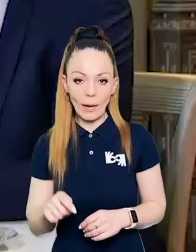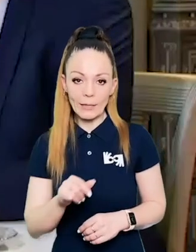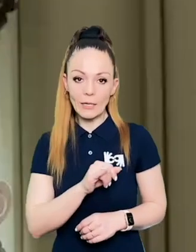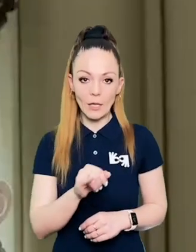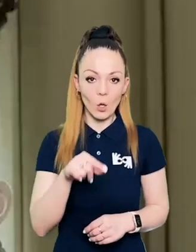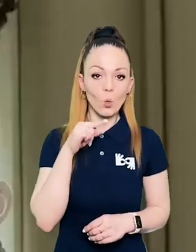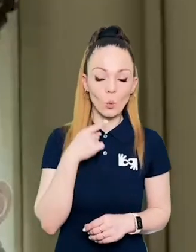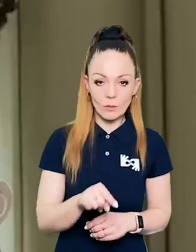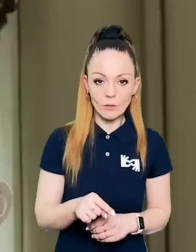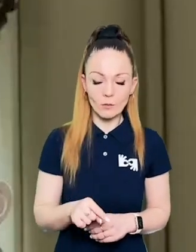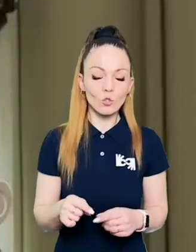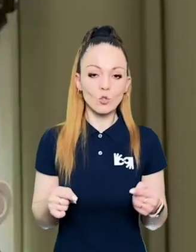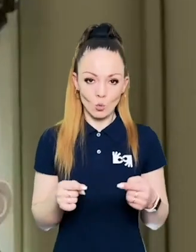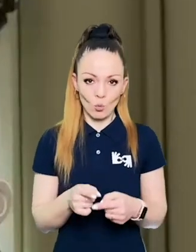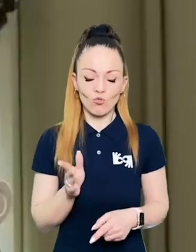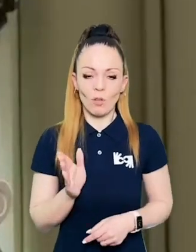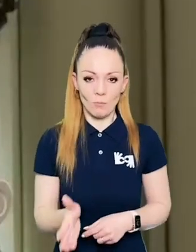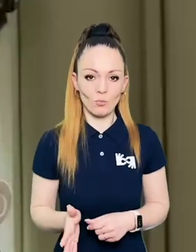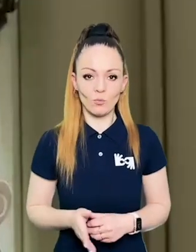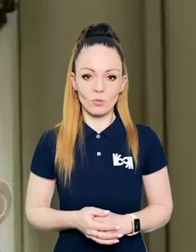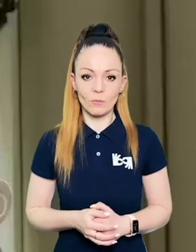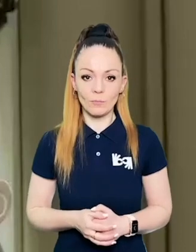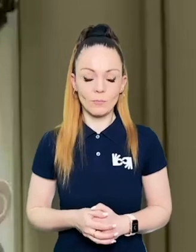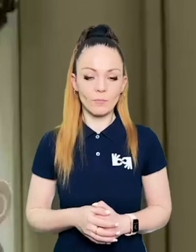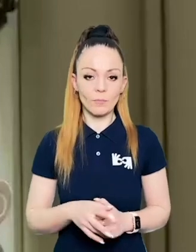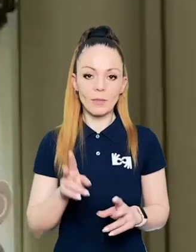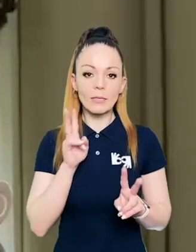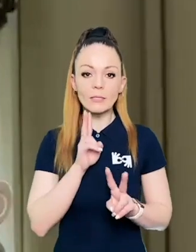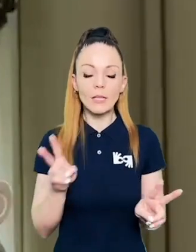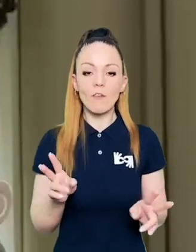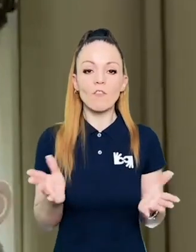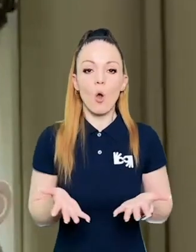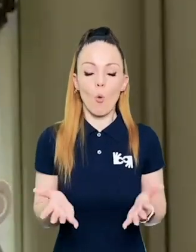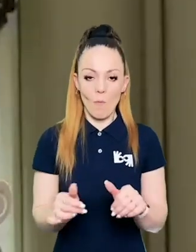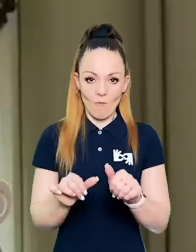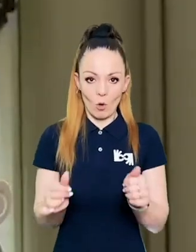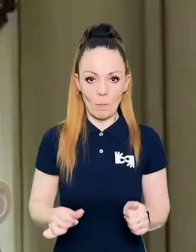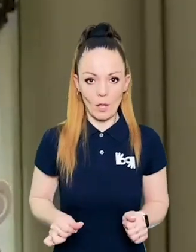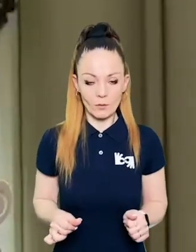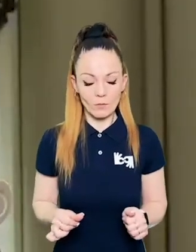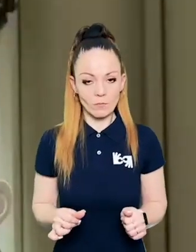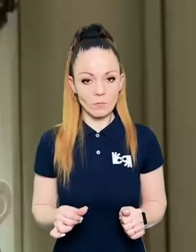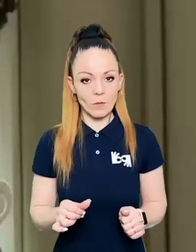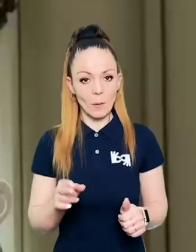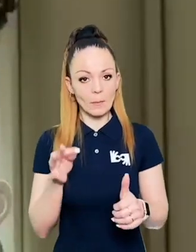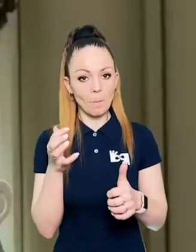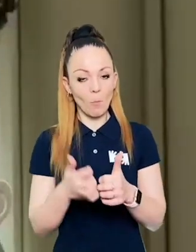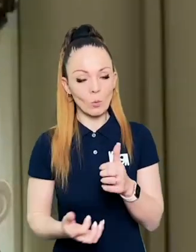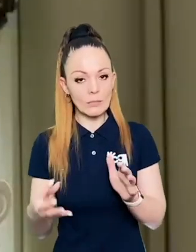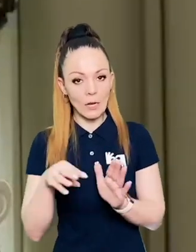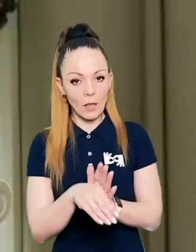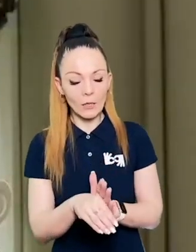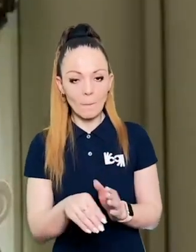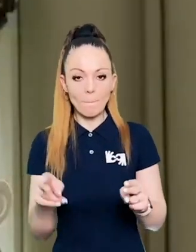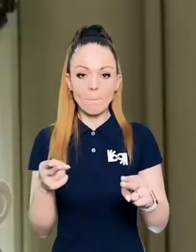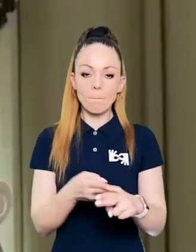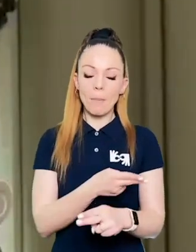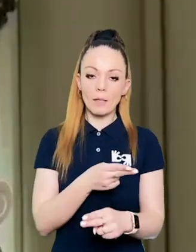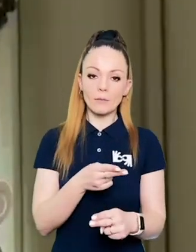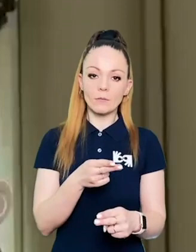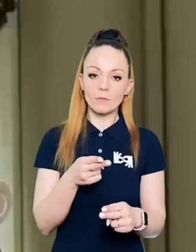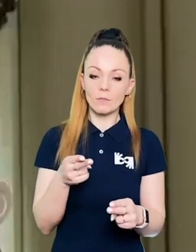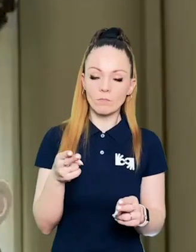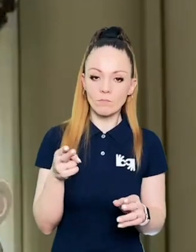розмова України і Росії, вона точно буде. Ми не знаємо, в якому форматі. З посередниками,